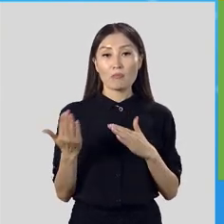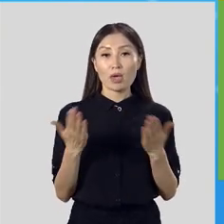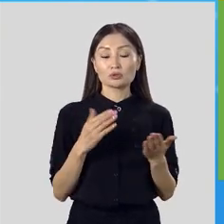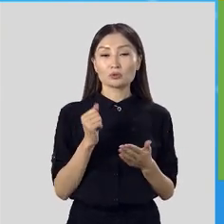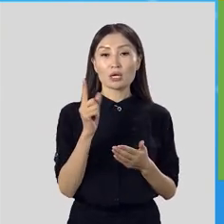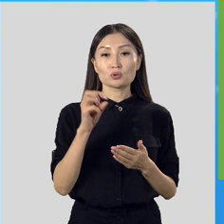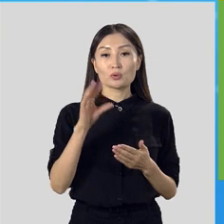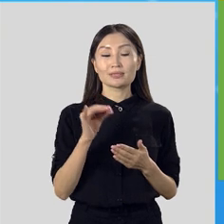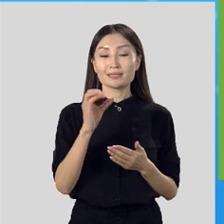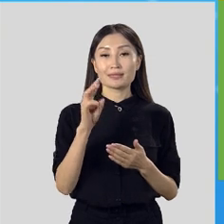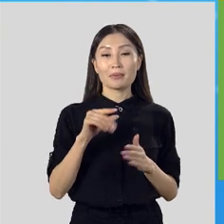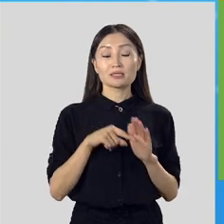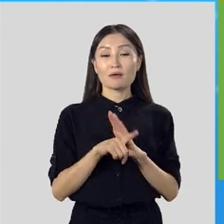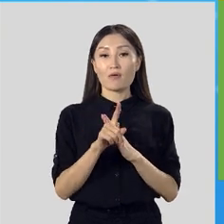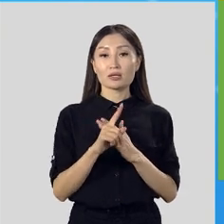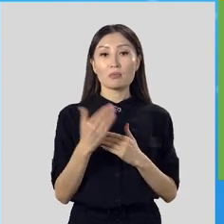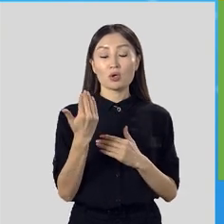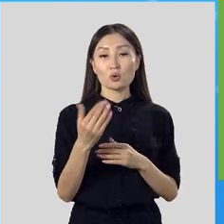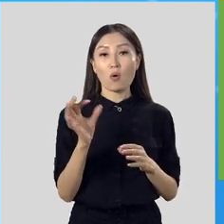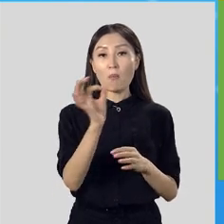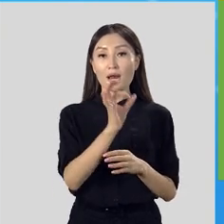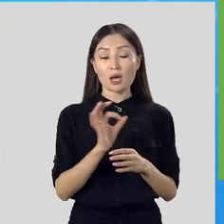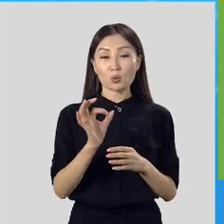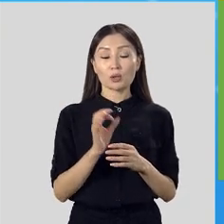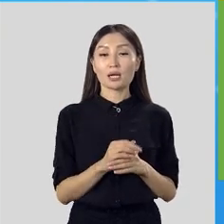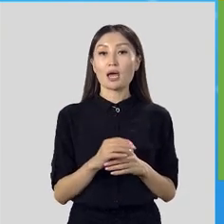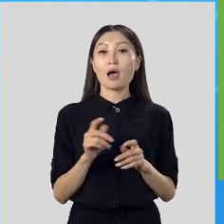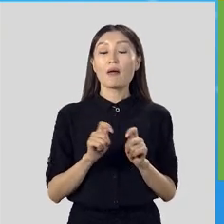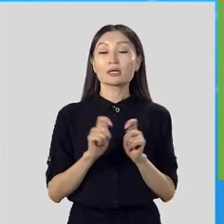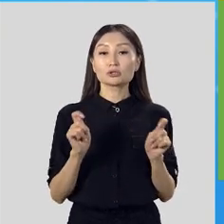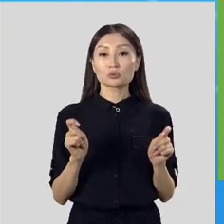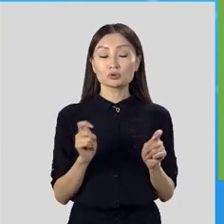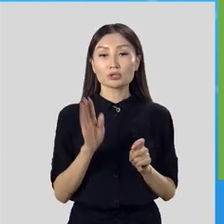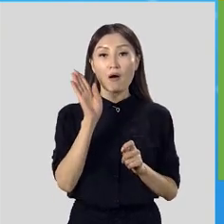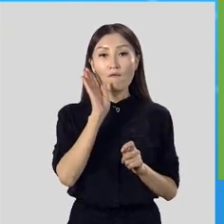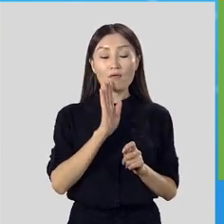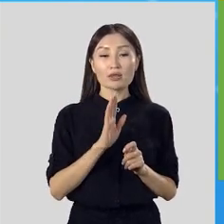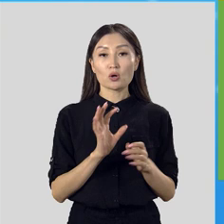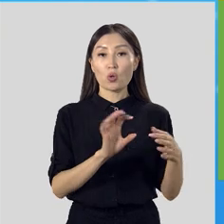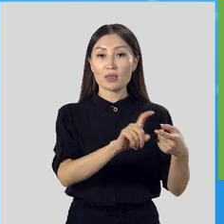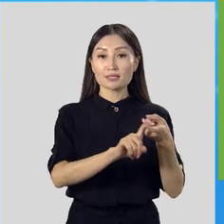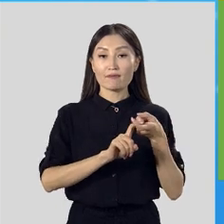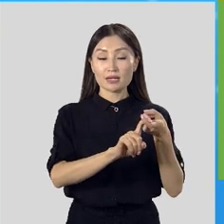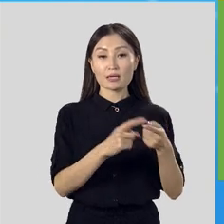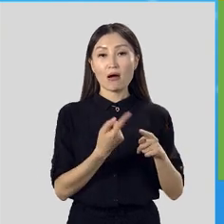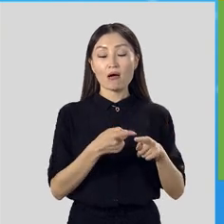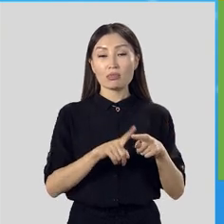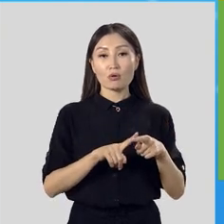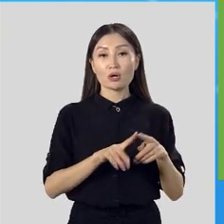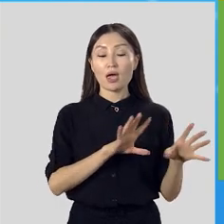Между азотистыми основаниями в ее молекуле образуются водородные связи, которые